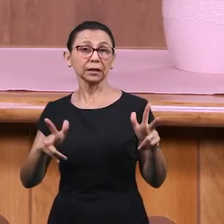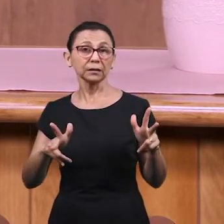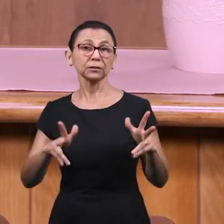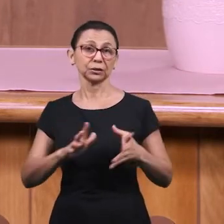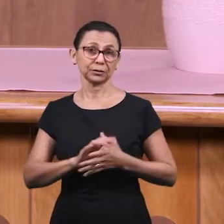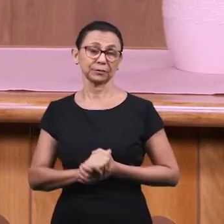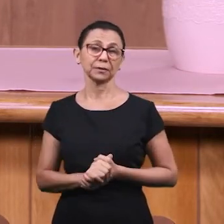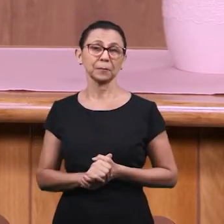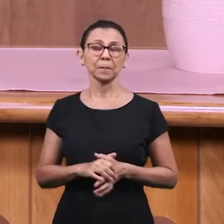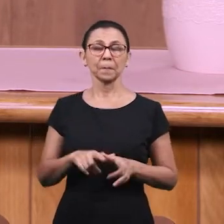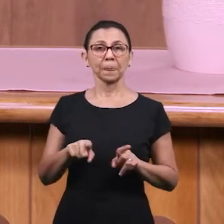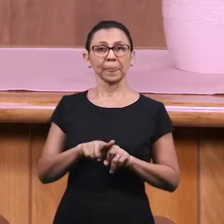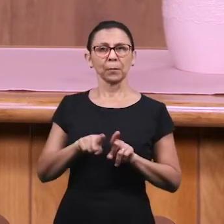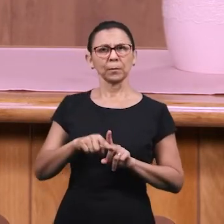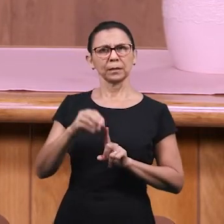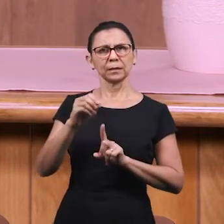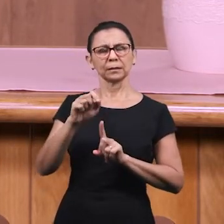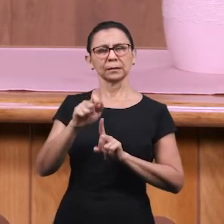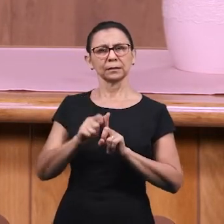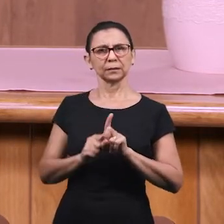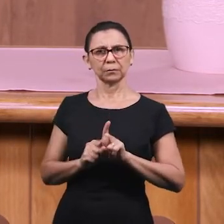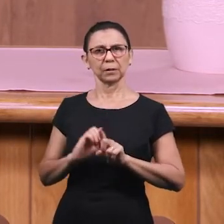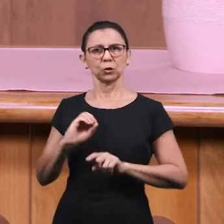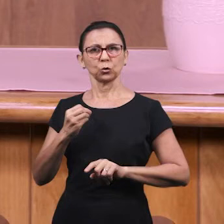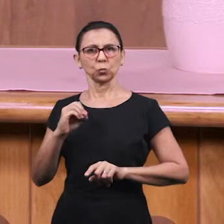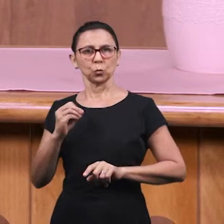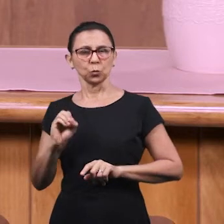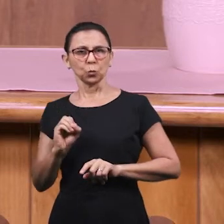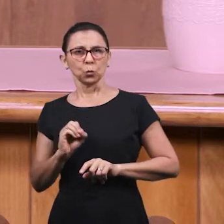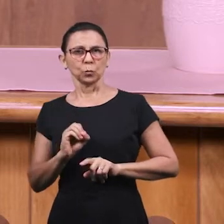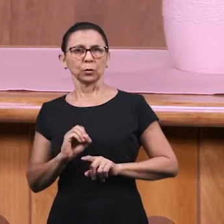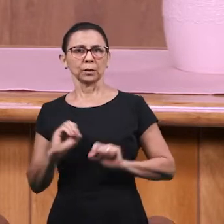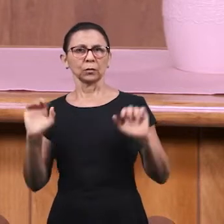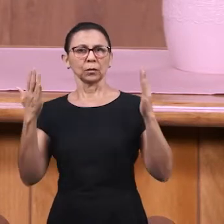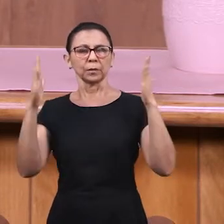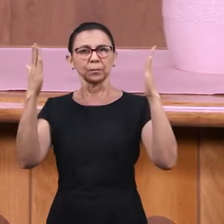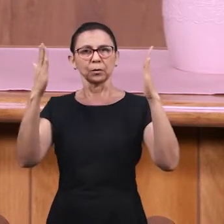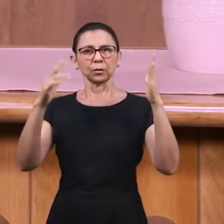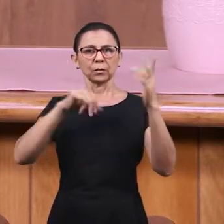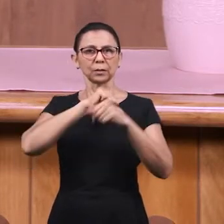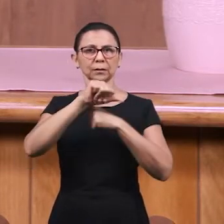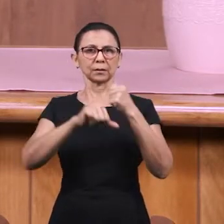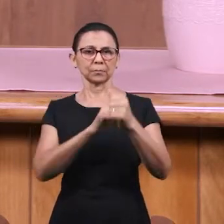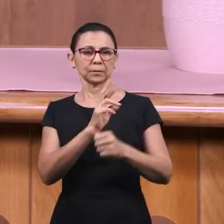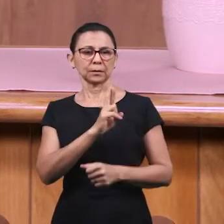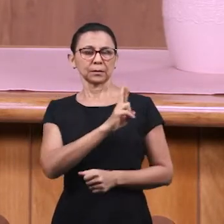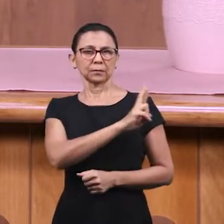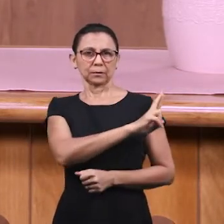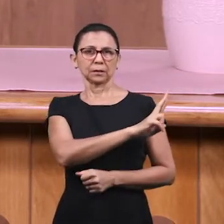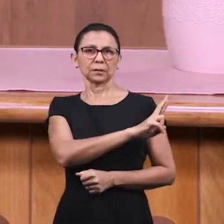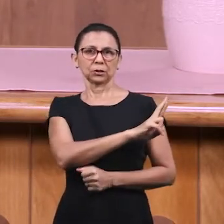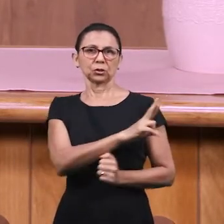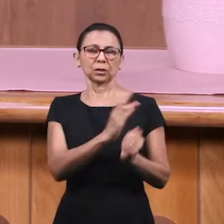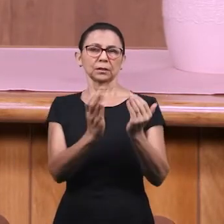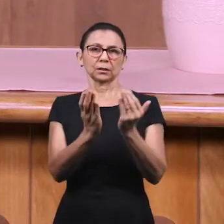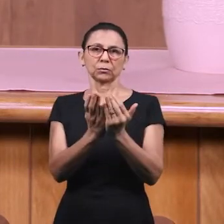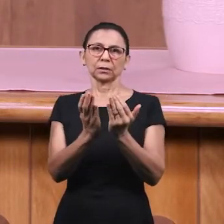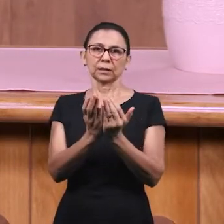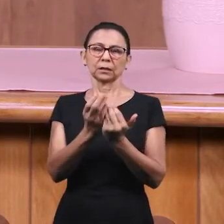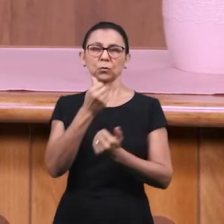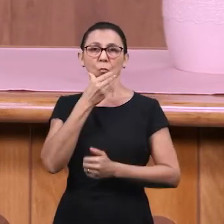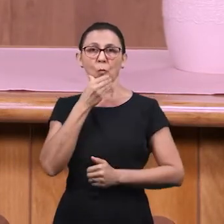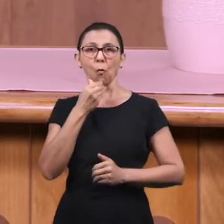к опыту слова. Опыт Лютера был в том, что слово было сокрыто в